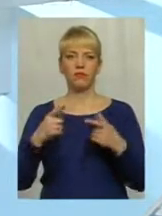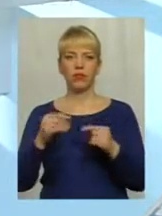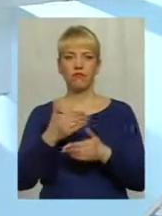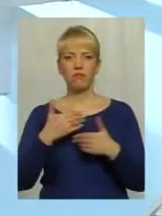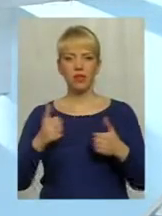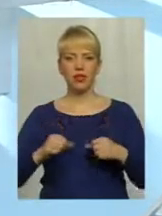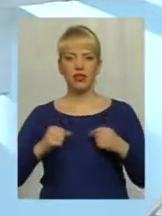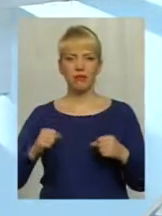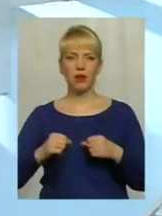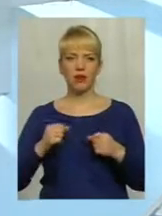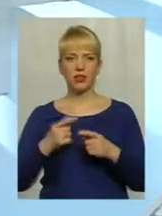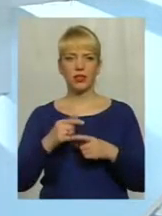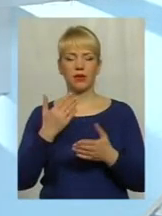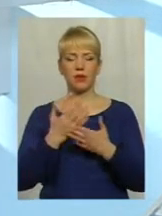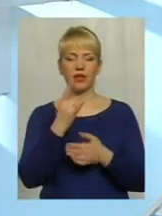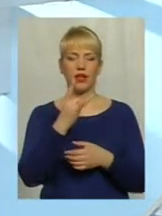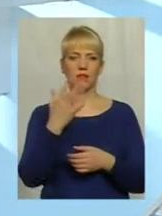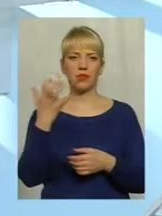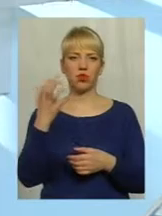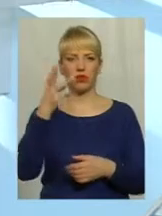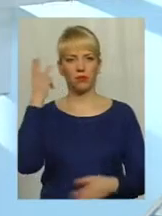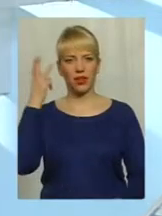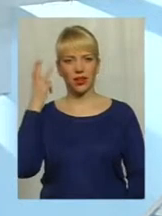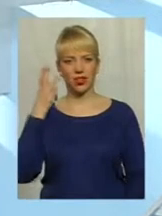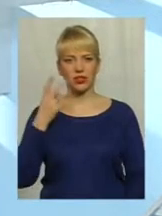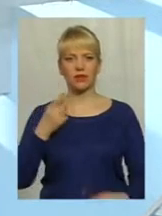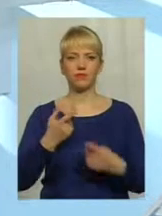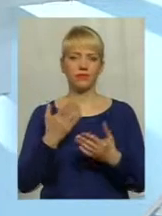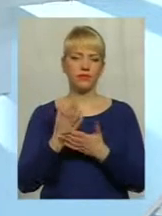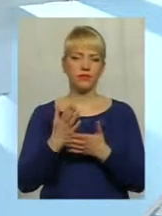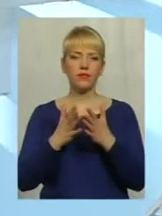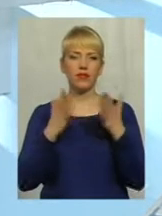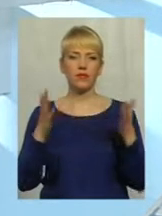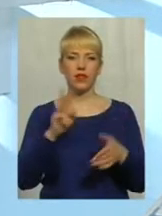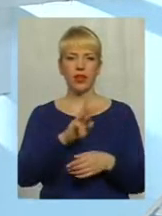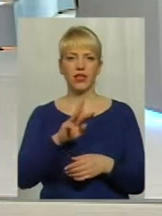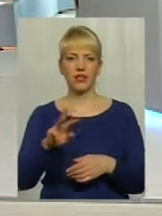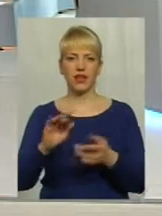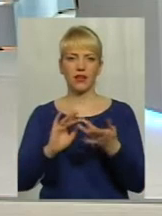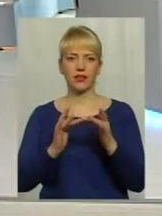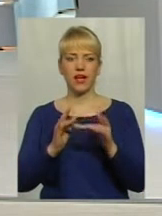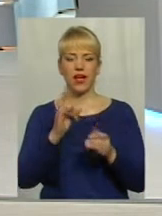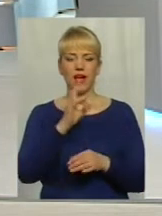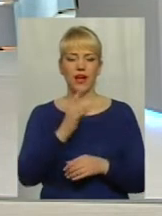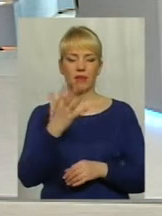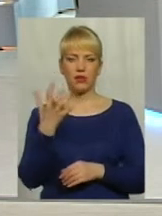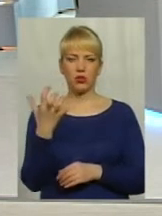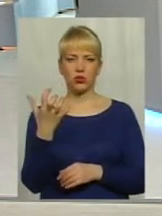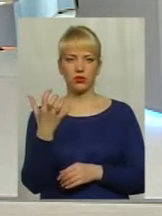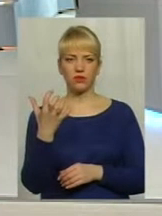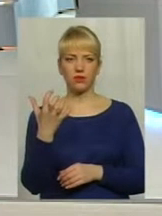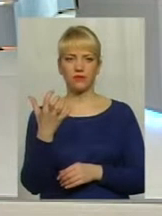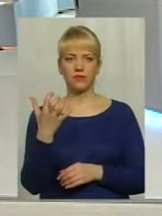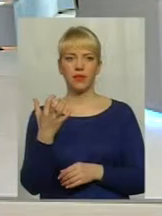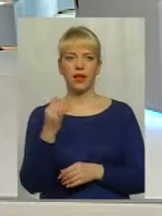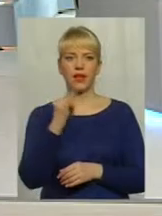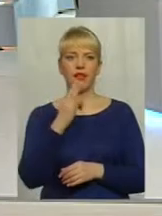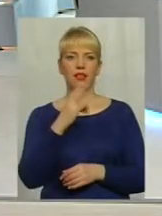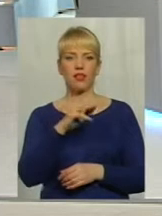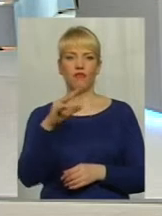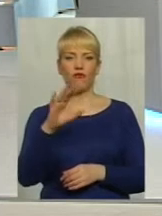відмічити. R500 Хмельниччина, наприклад. Є дуже великий сайт R500.info